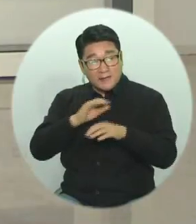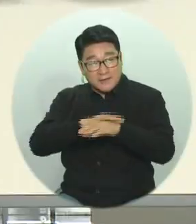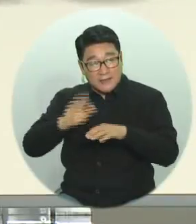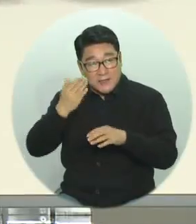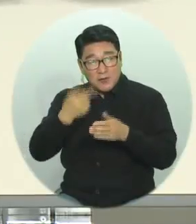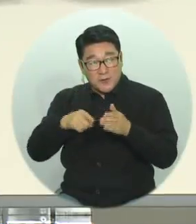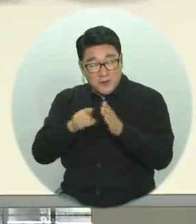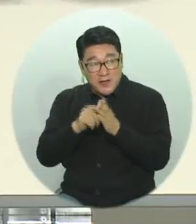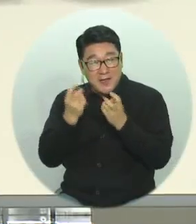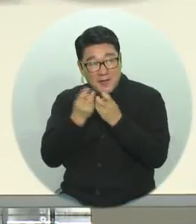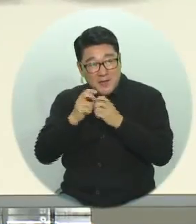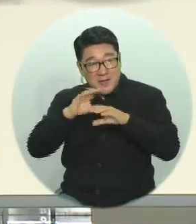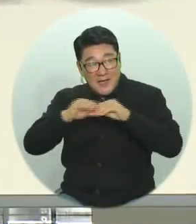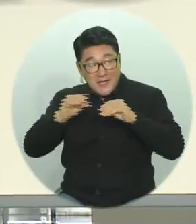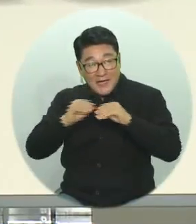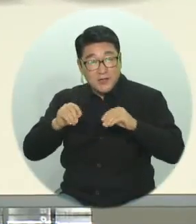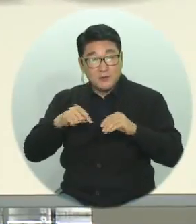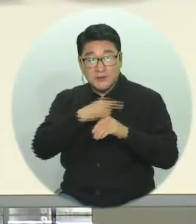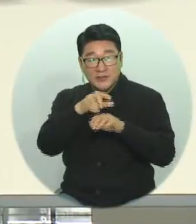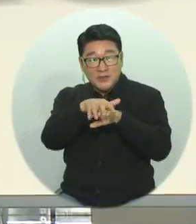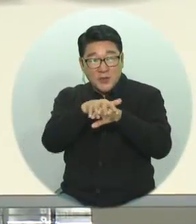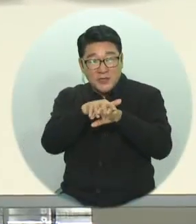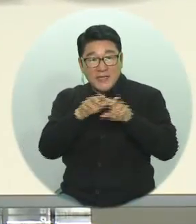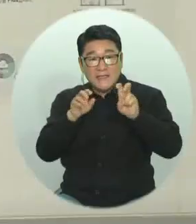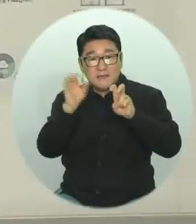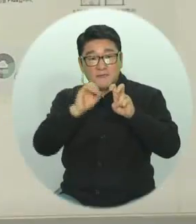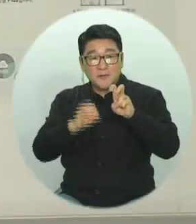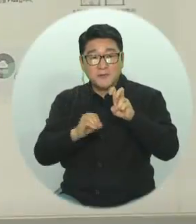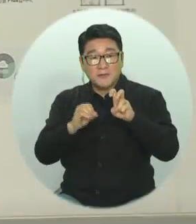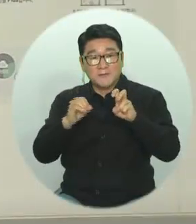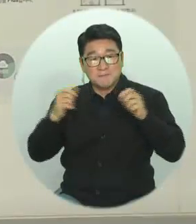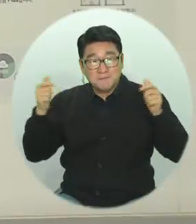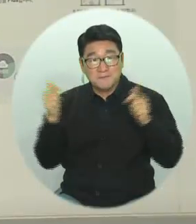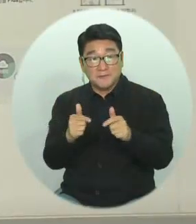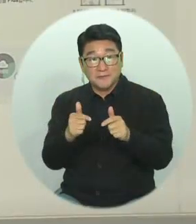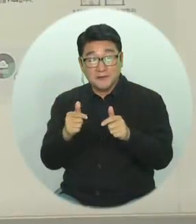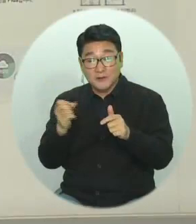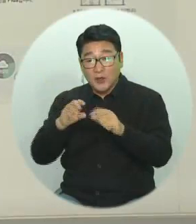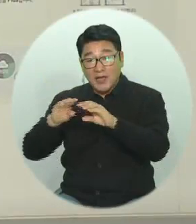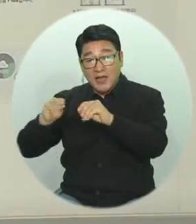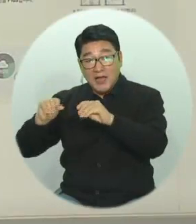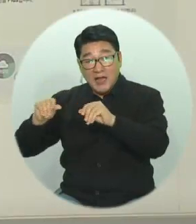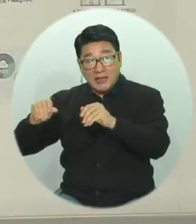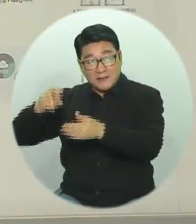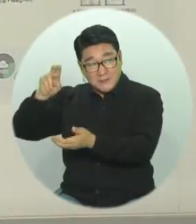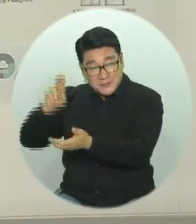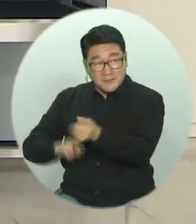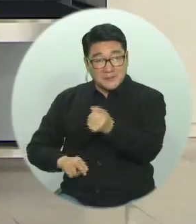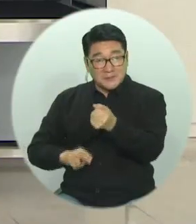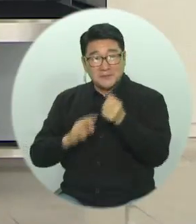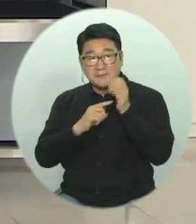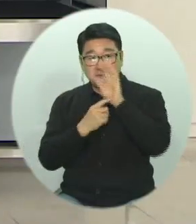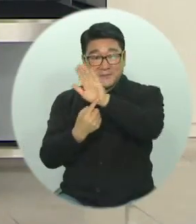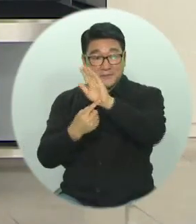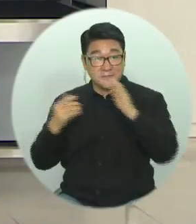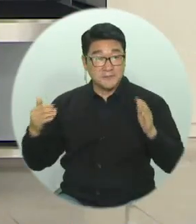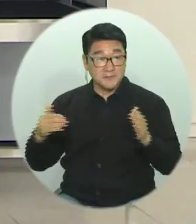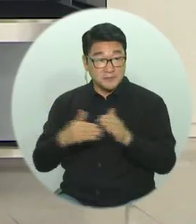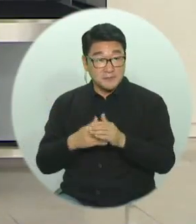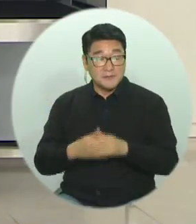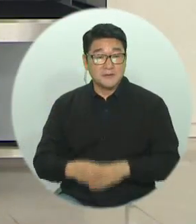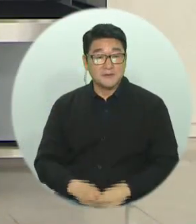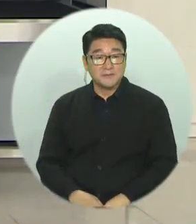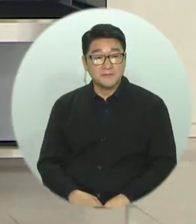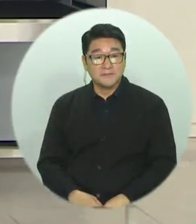자구 대책으로 본사 조직 20% 축소와 인재 개발원 부지 매각 등을 발표했습니다